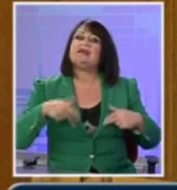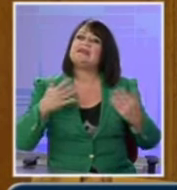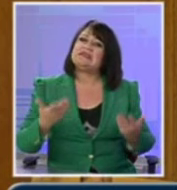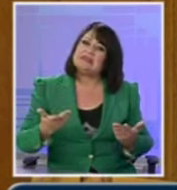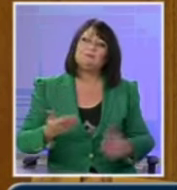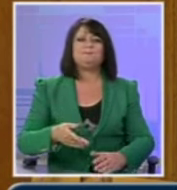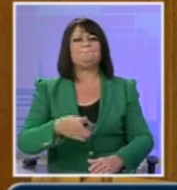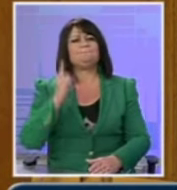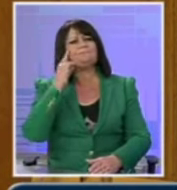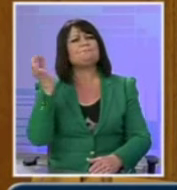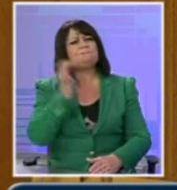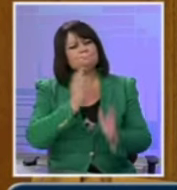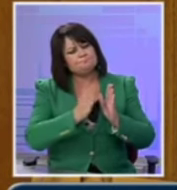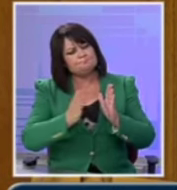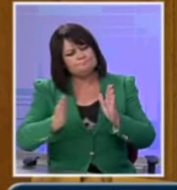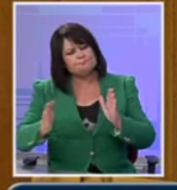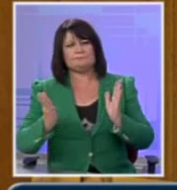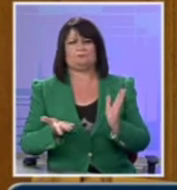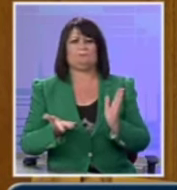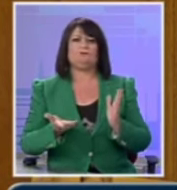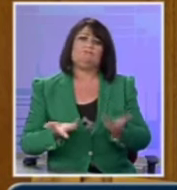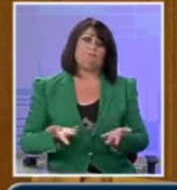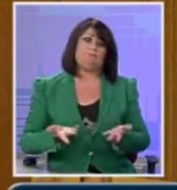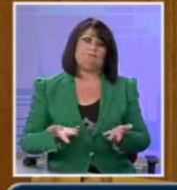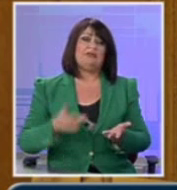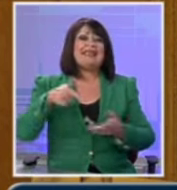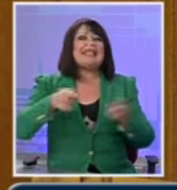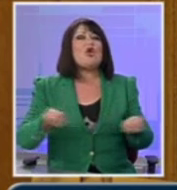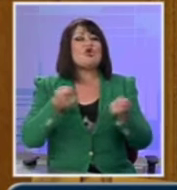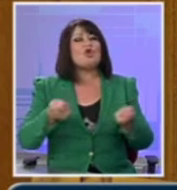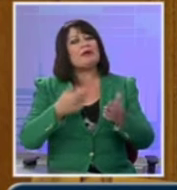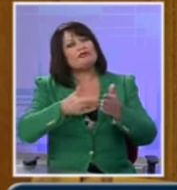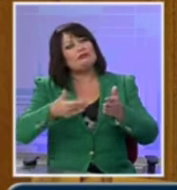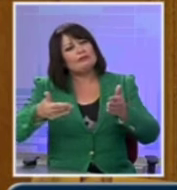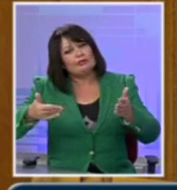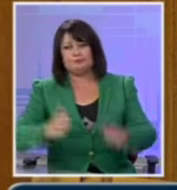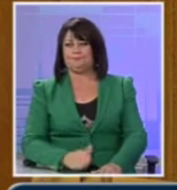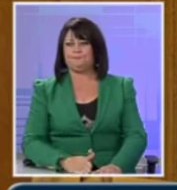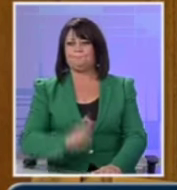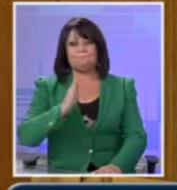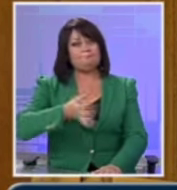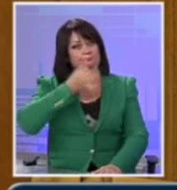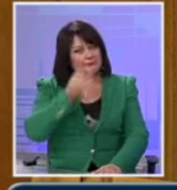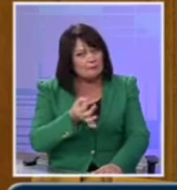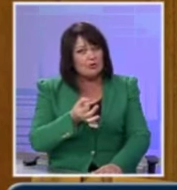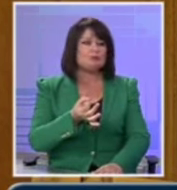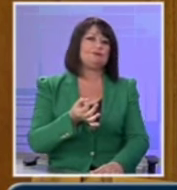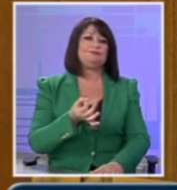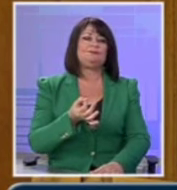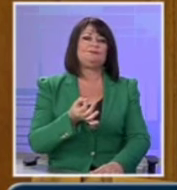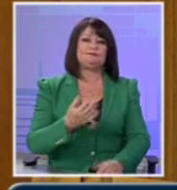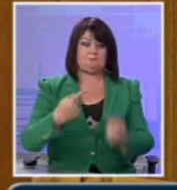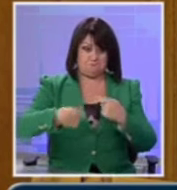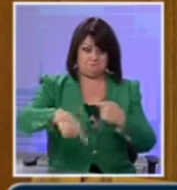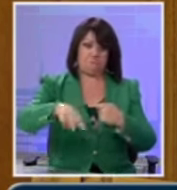με μια λογική συνέπεια αυτά τα γεγονότα. Μπορούμε λοιπόν να πούμε ότι το αμέσως